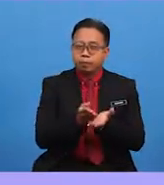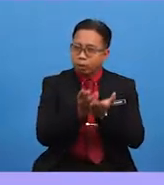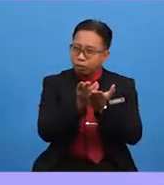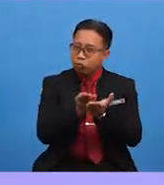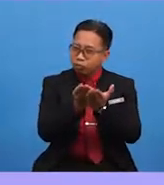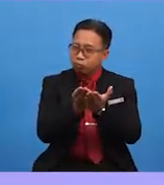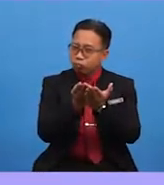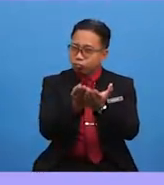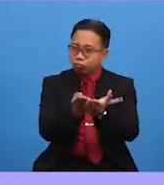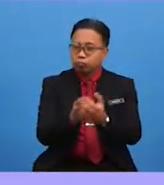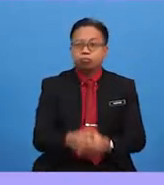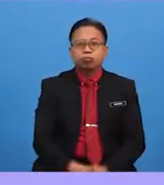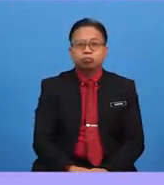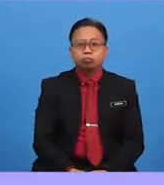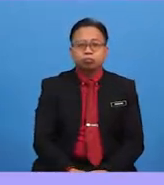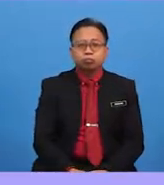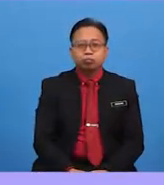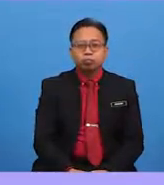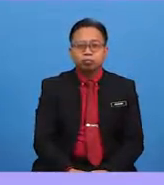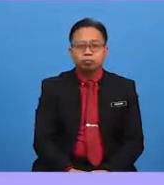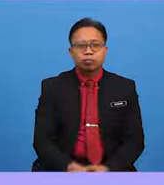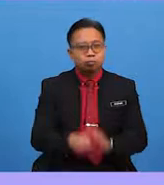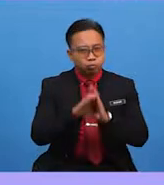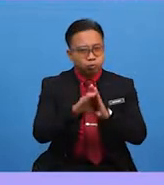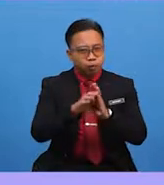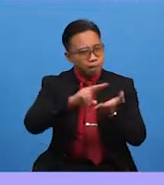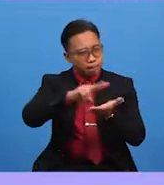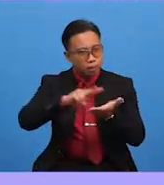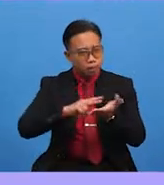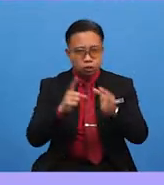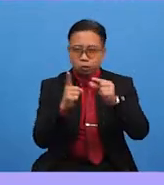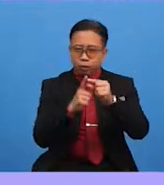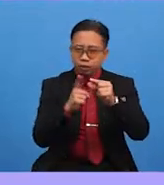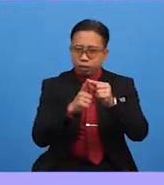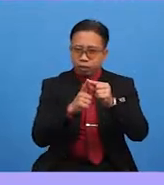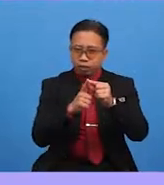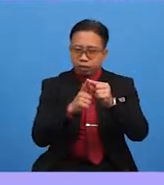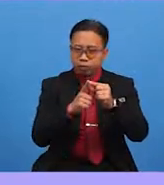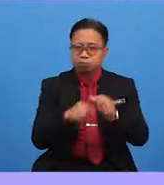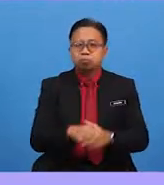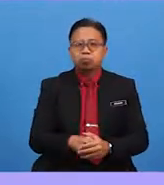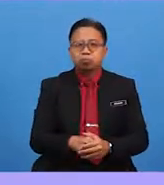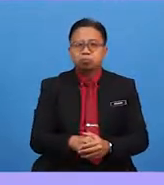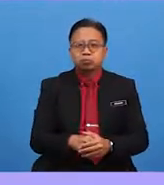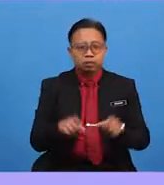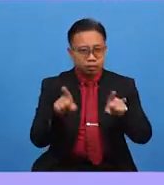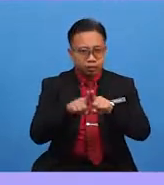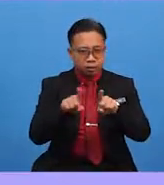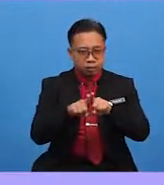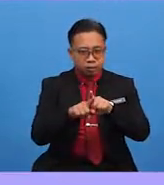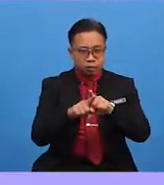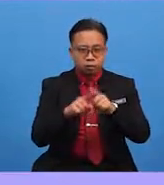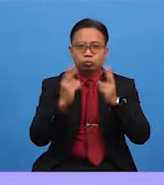perahu. Perahu. Cuba baca perkataan di bawah bersama-sama